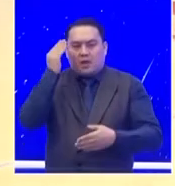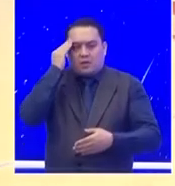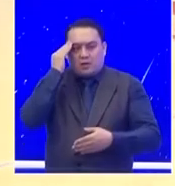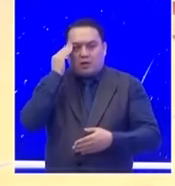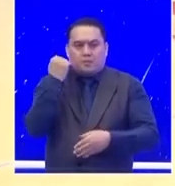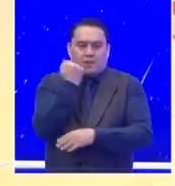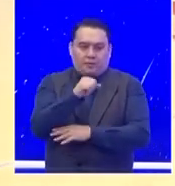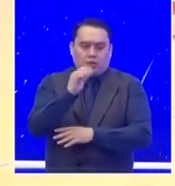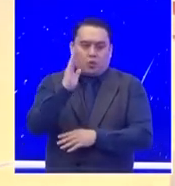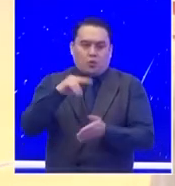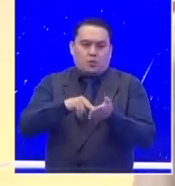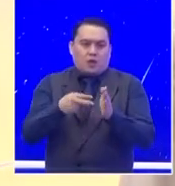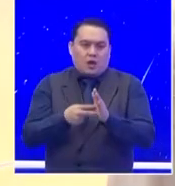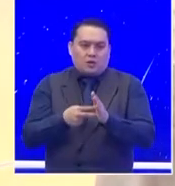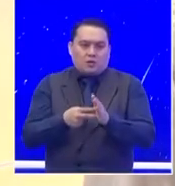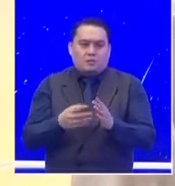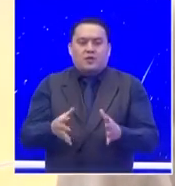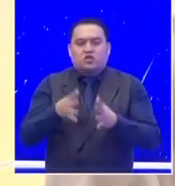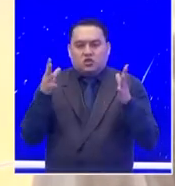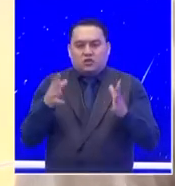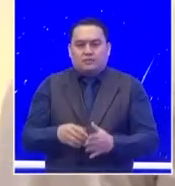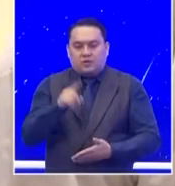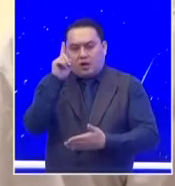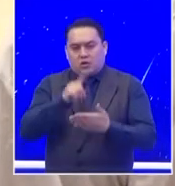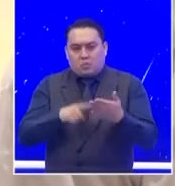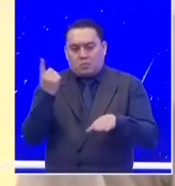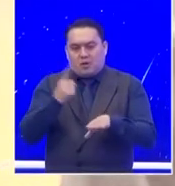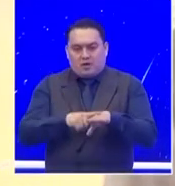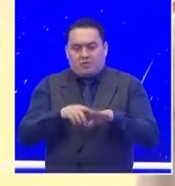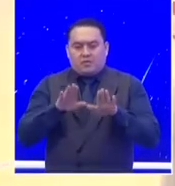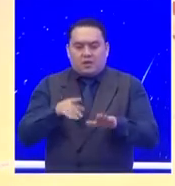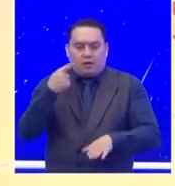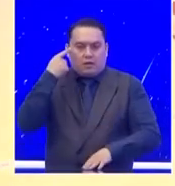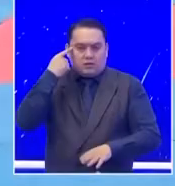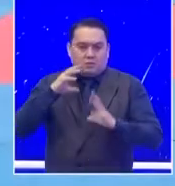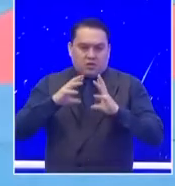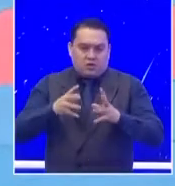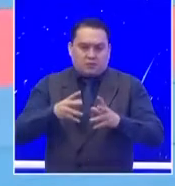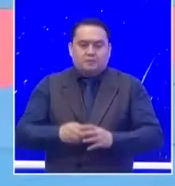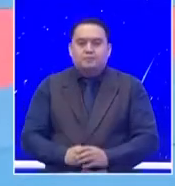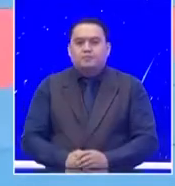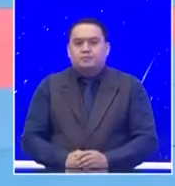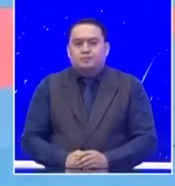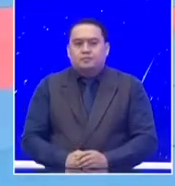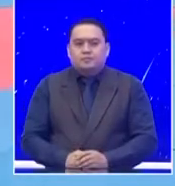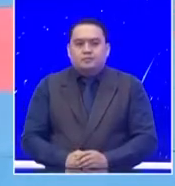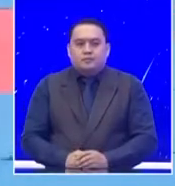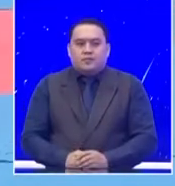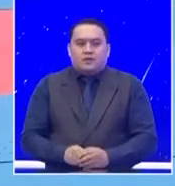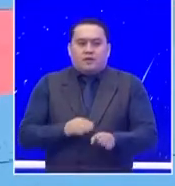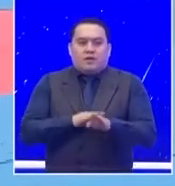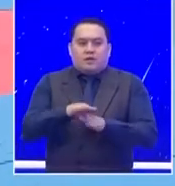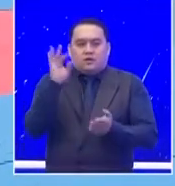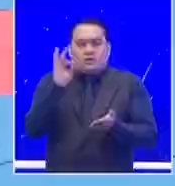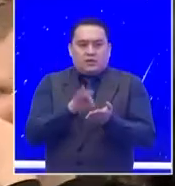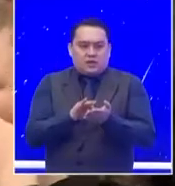выйду победителем. Планы на будущее у меня грандиозные. Надеюсь, стану первым на чемпионате Азии и мира. К слову, Даулет Даулетхан справился с